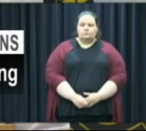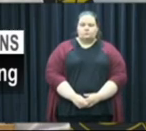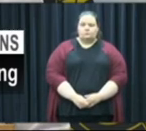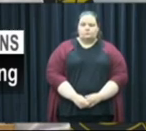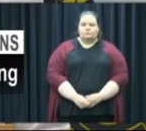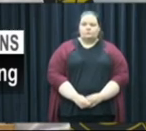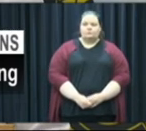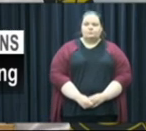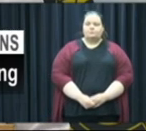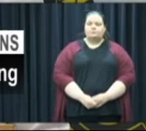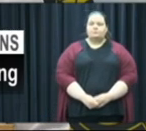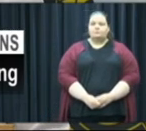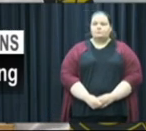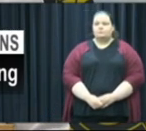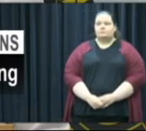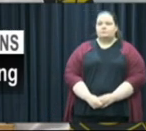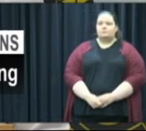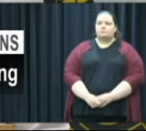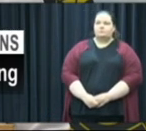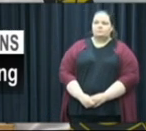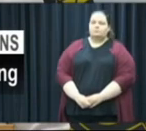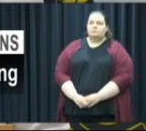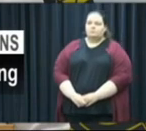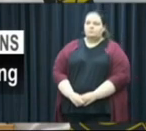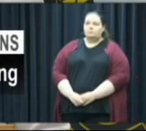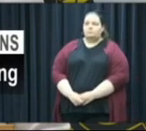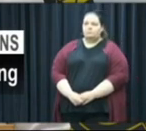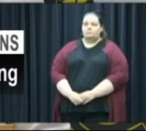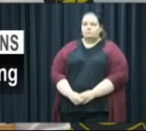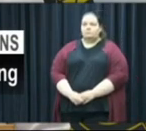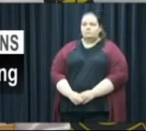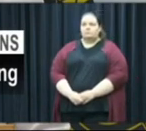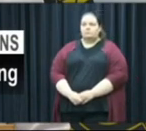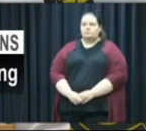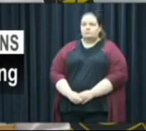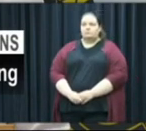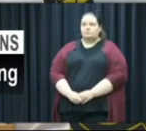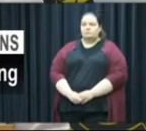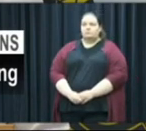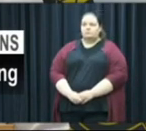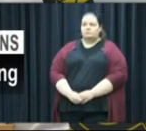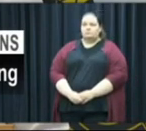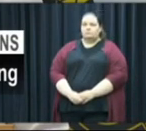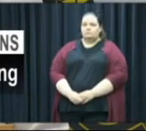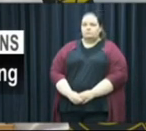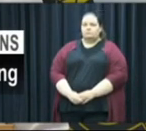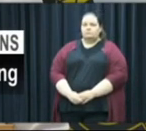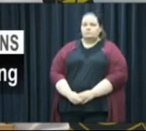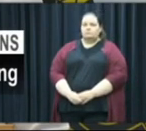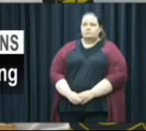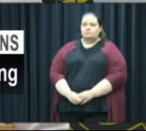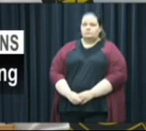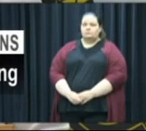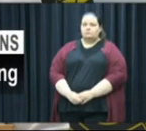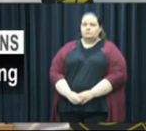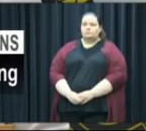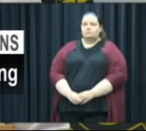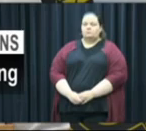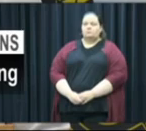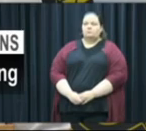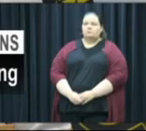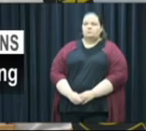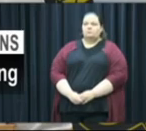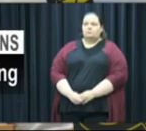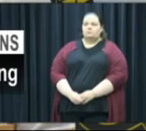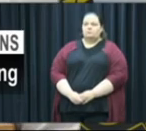ce qui est permis et ce qui ne l'est pas pour que ce soit vraiment clair? Le premier ministre vient juste de faire référence au parc versus au terrain de jeu, par exemple.